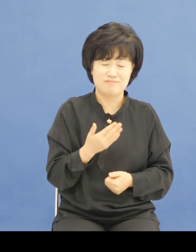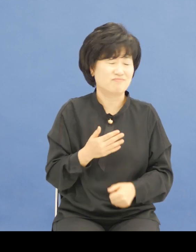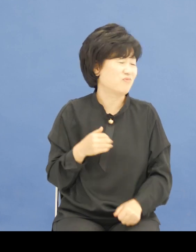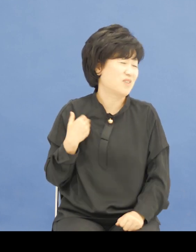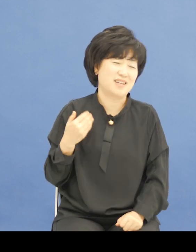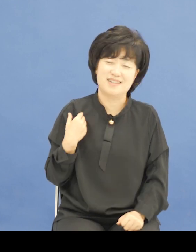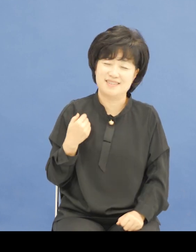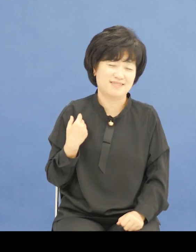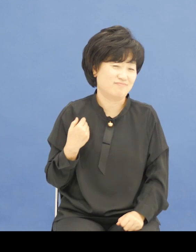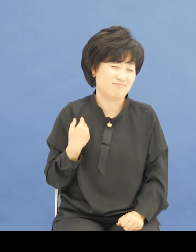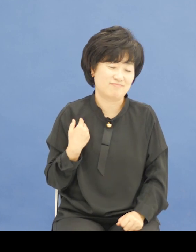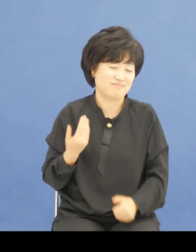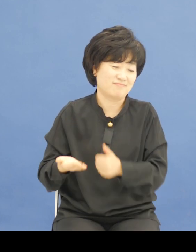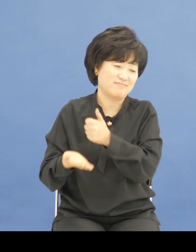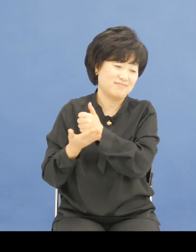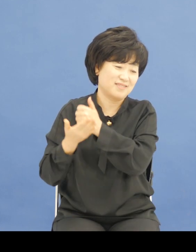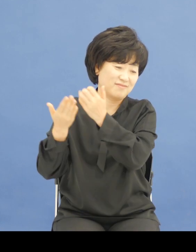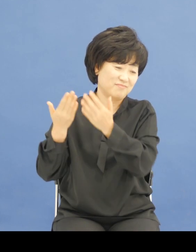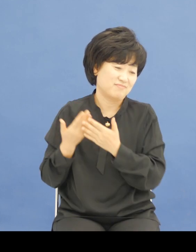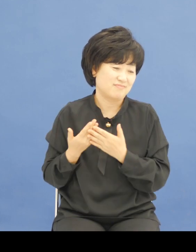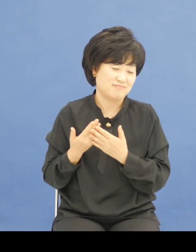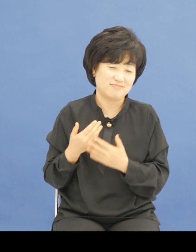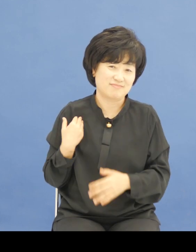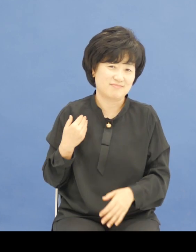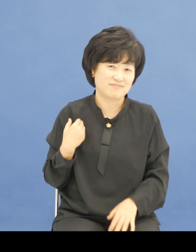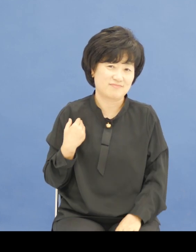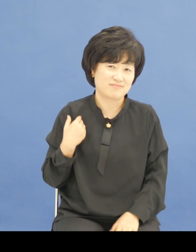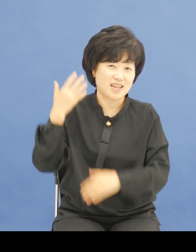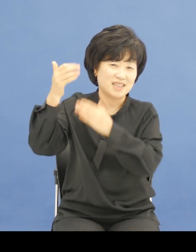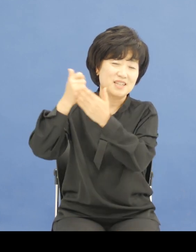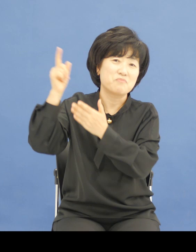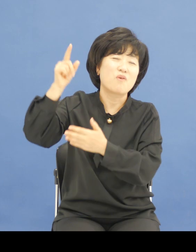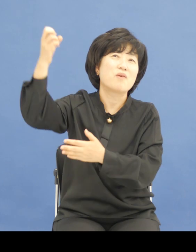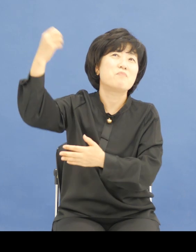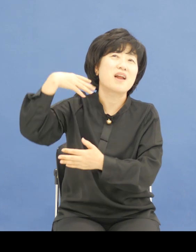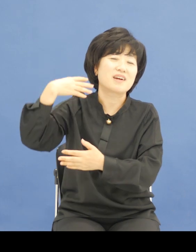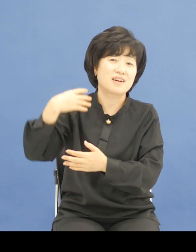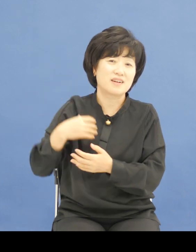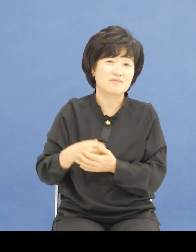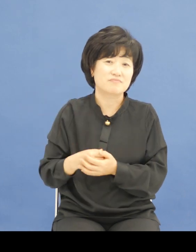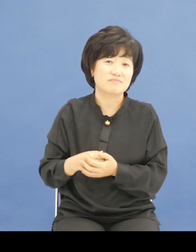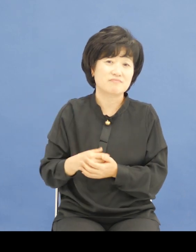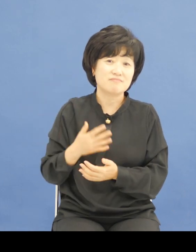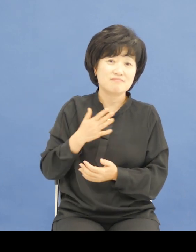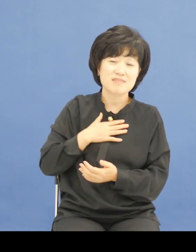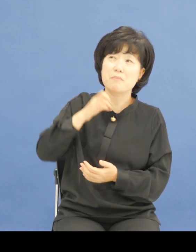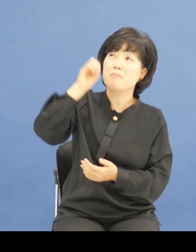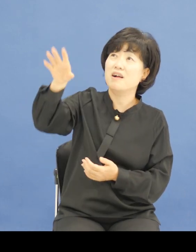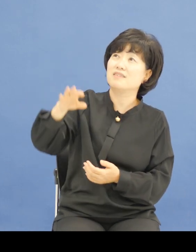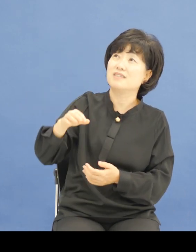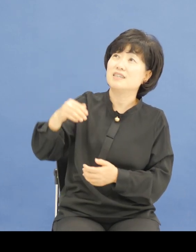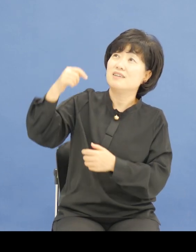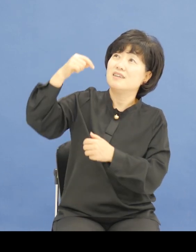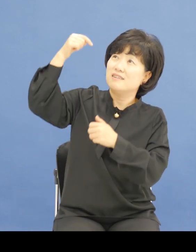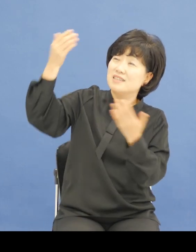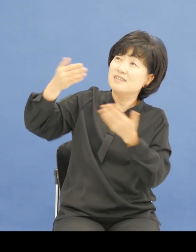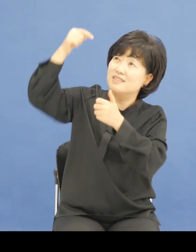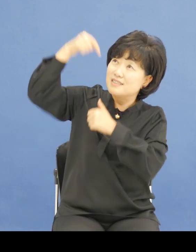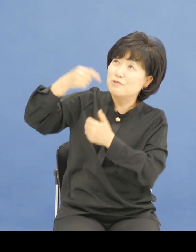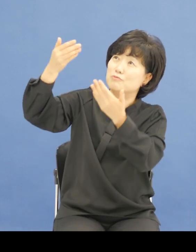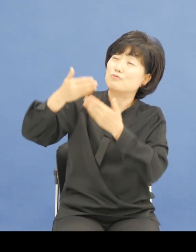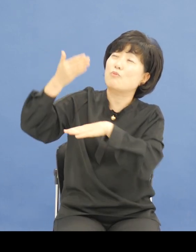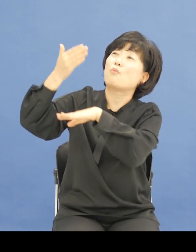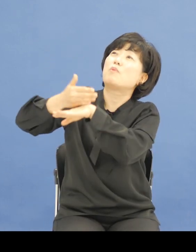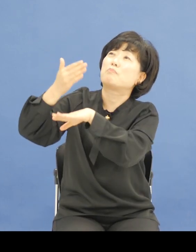몰라요. 모르겠어요. 뭐라고 말씀하실까요? 딱 만나면. 그냥 저 시켜줘서 고맙다고. 네. 인생 재밌게